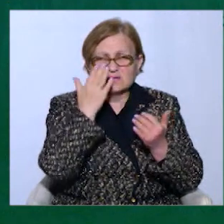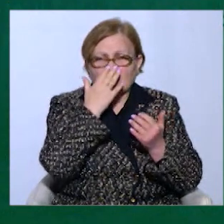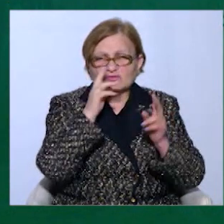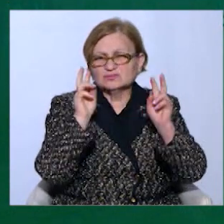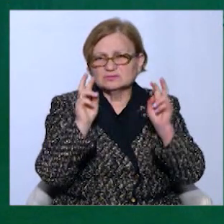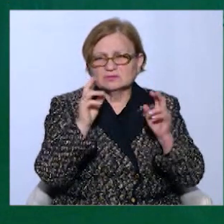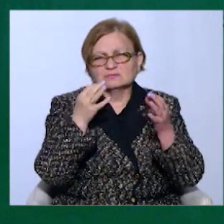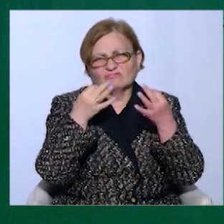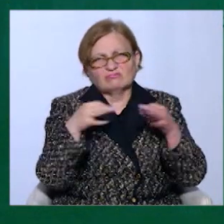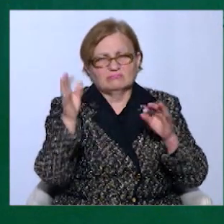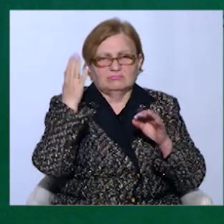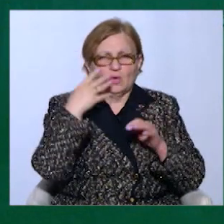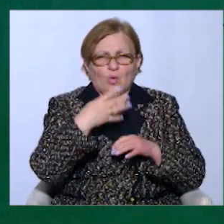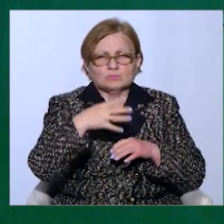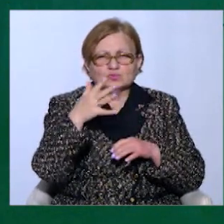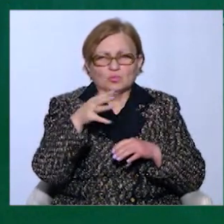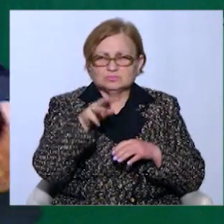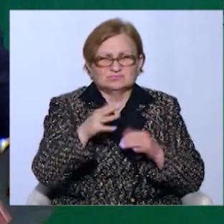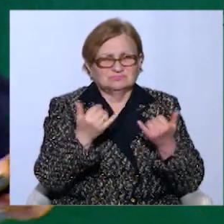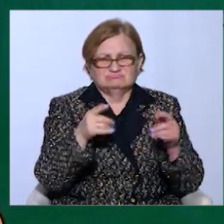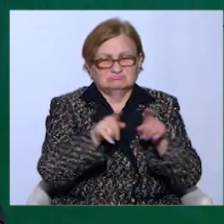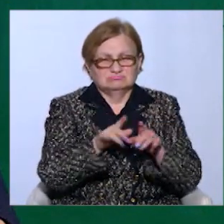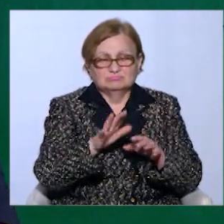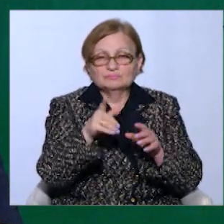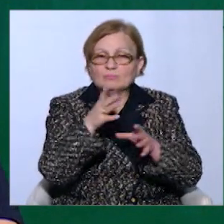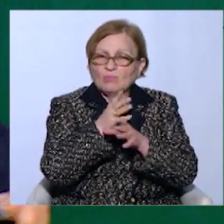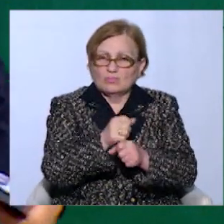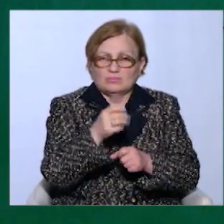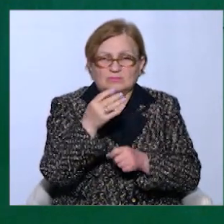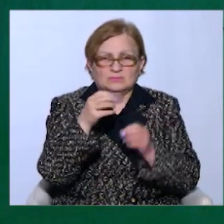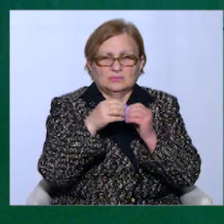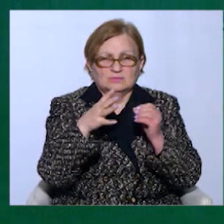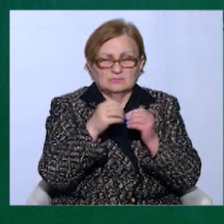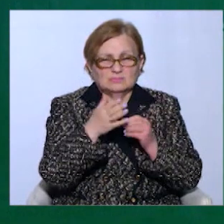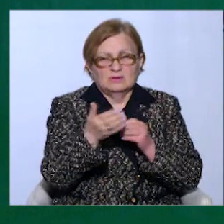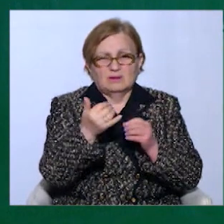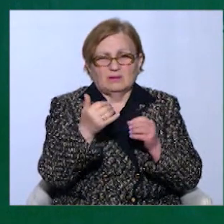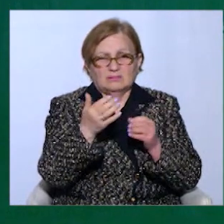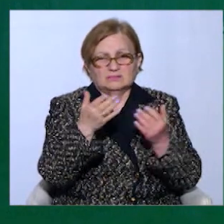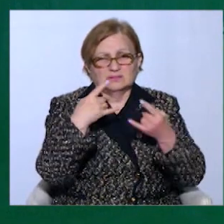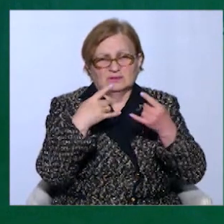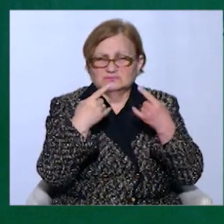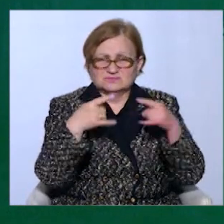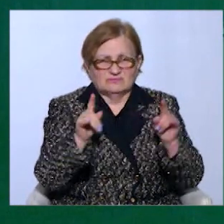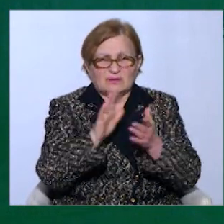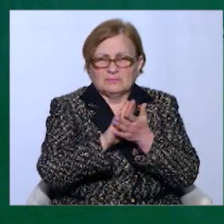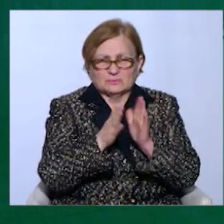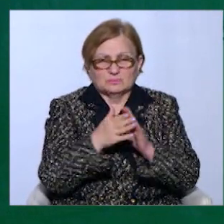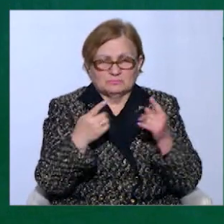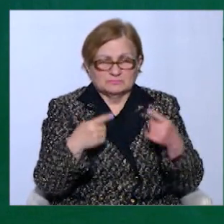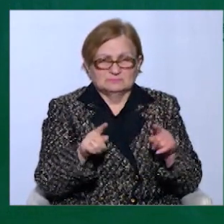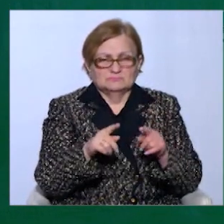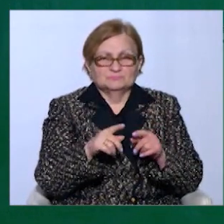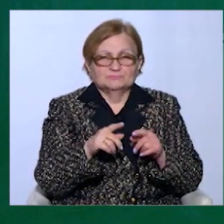საგაკვეთილო პროცესი, როცა ჩვენ უშუალოდ ეს აუდიტორიაში შეხედვართ საკლასო ოთახში. ამიტომ აი